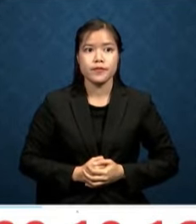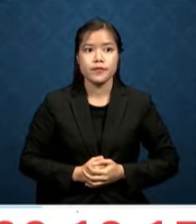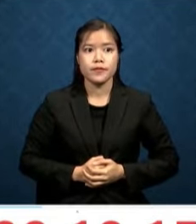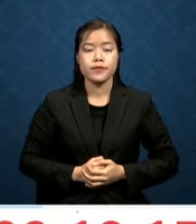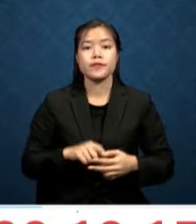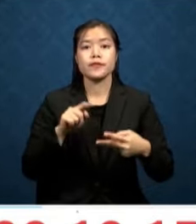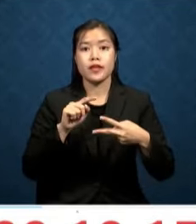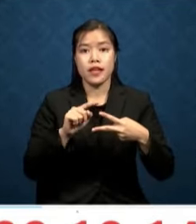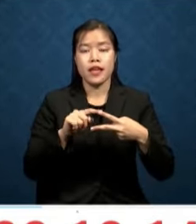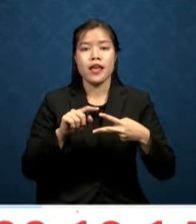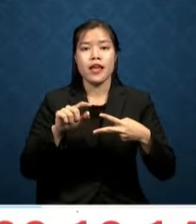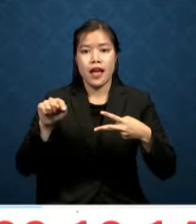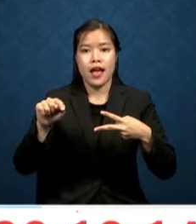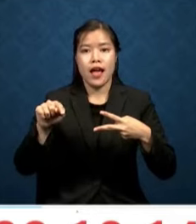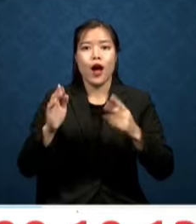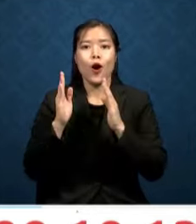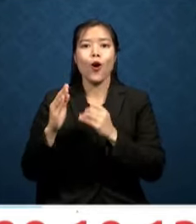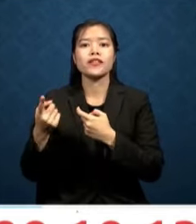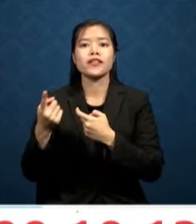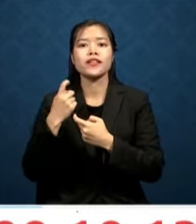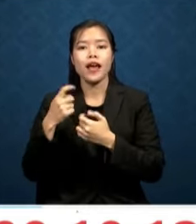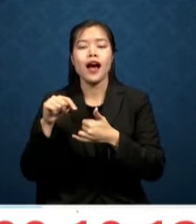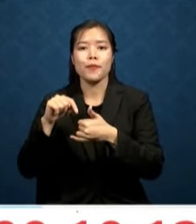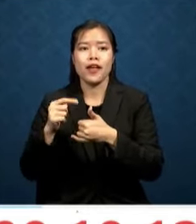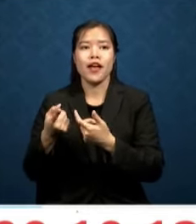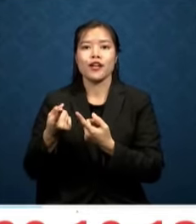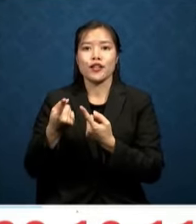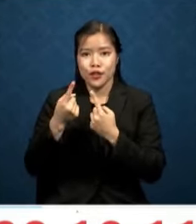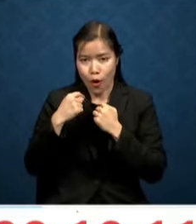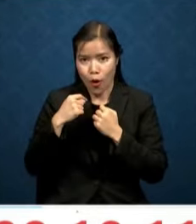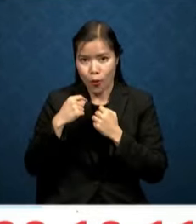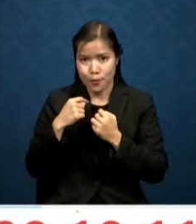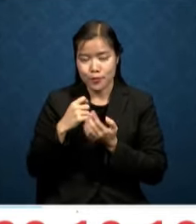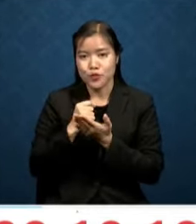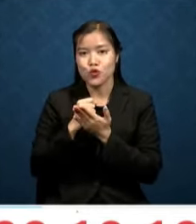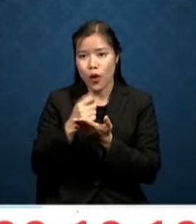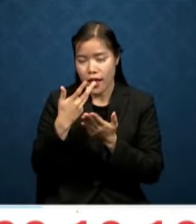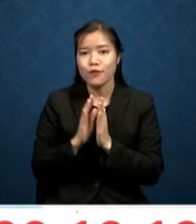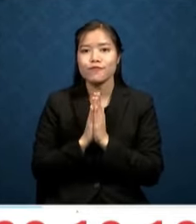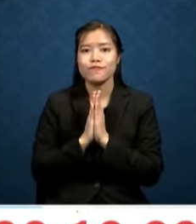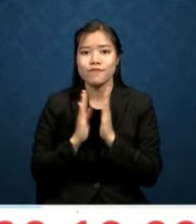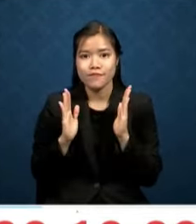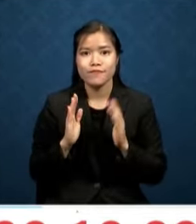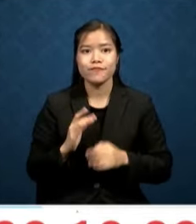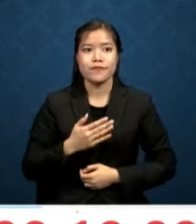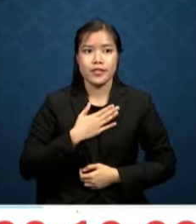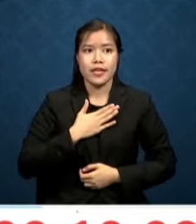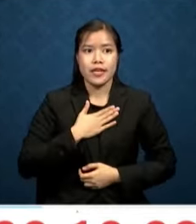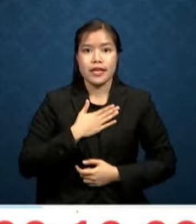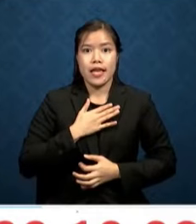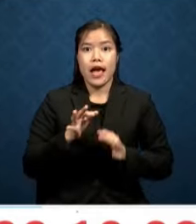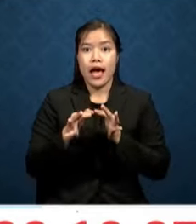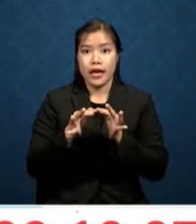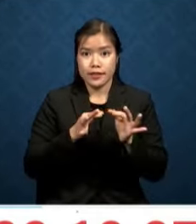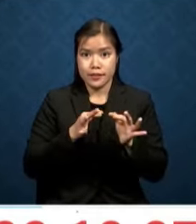คำถามแทนผมไปแล้วส่วนนะครับอันนี้ก็ต้องขอบคุณมากแต่ตัวผมเองก็จะมาขออธิบายข้อเ